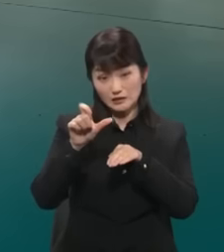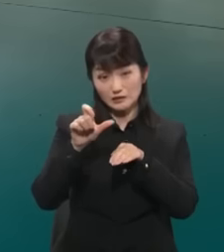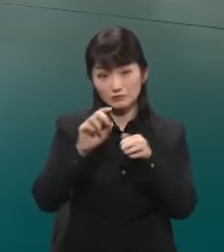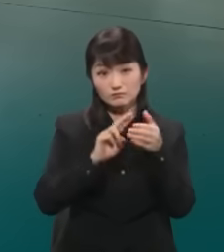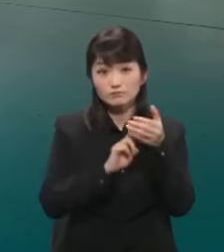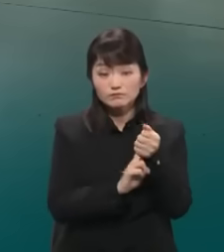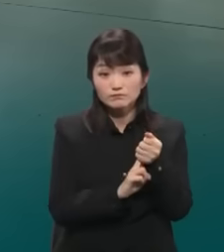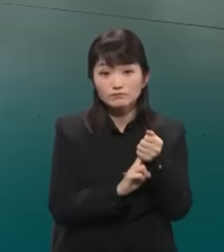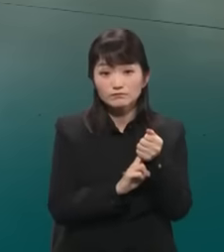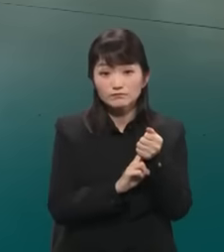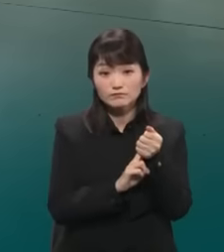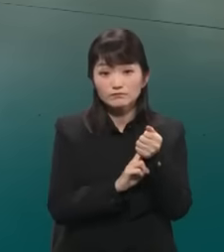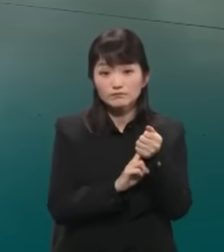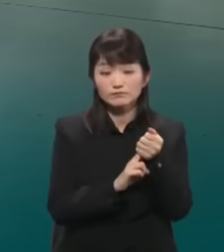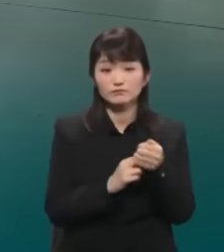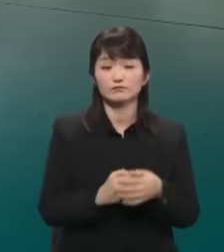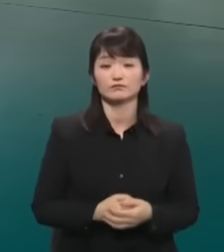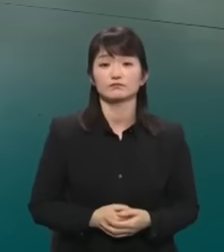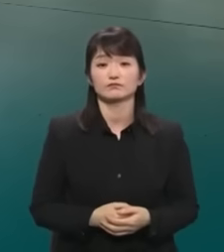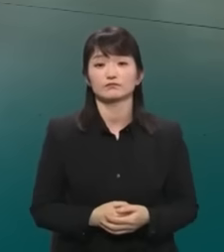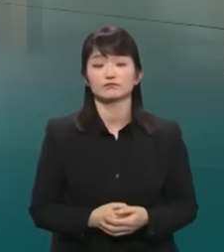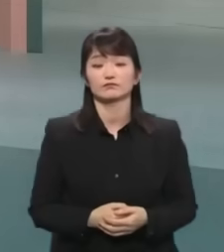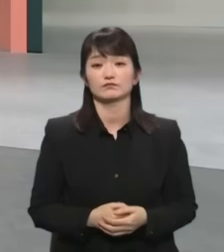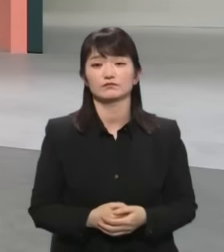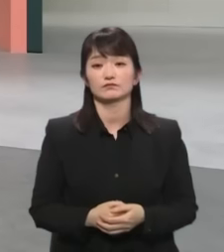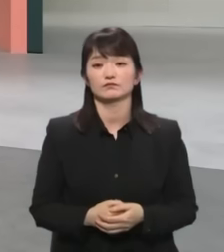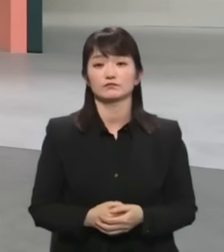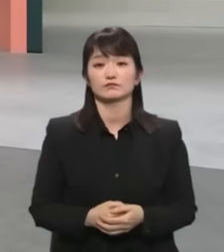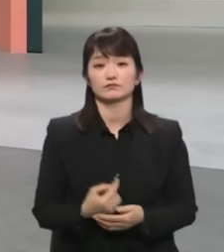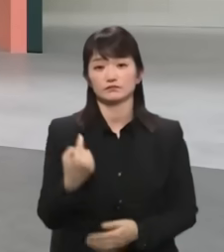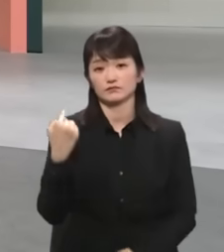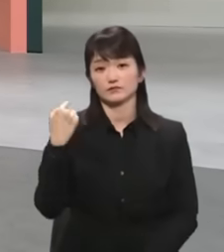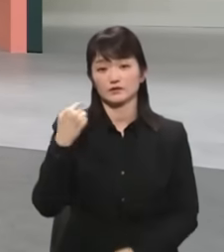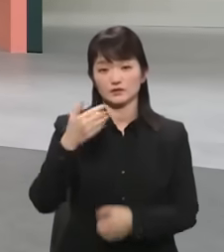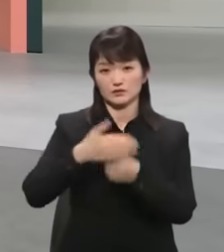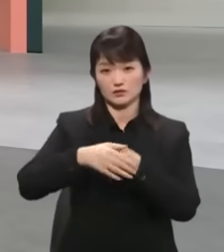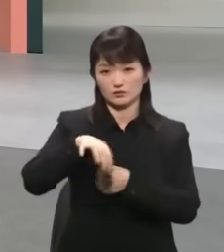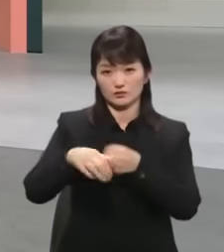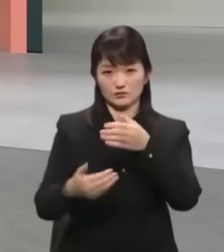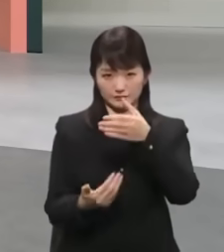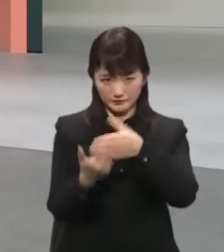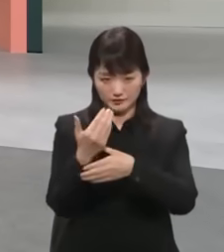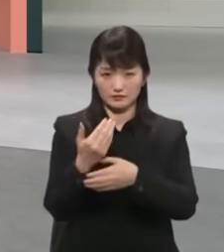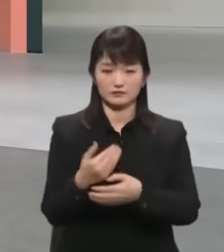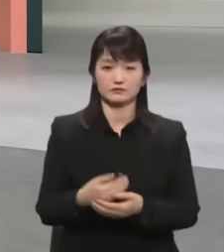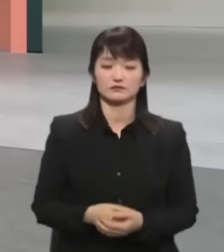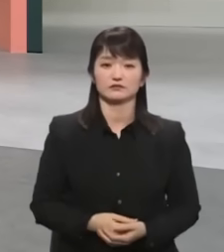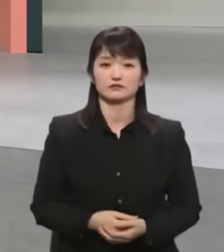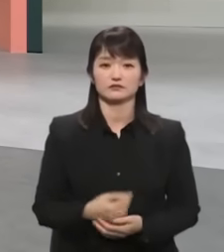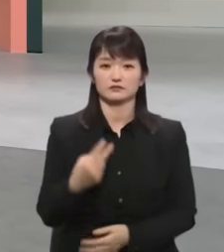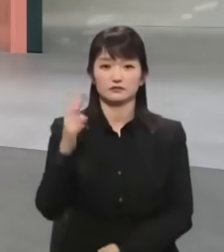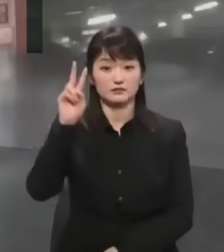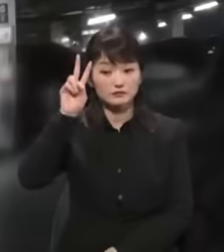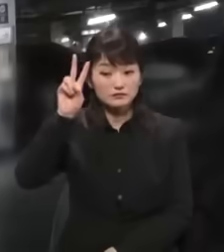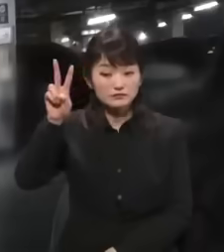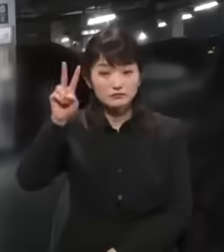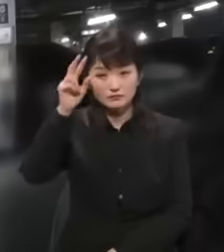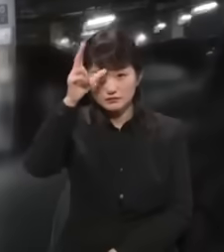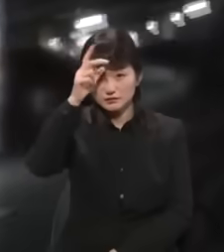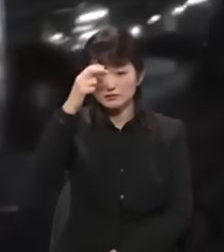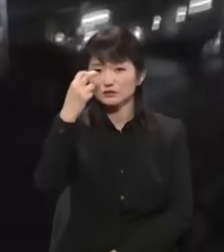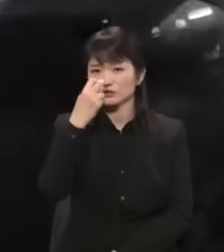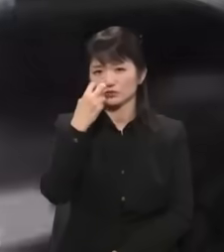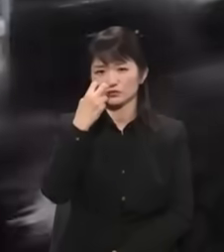잠수 어 하는 사고가 발생했습니다 어제 대구에서 발생한 사건인데 그니까 이틀째 경찰